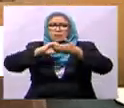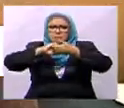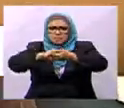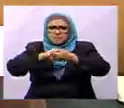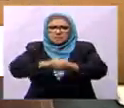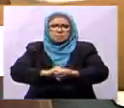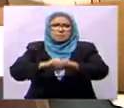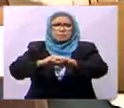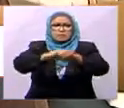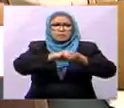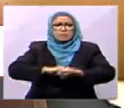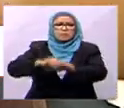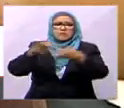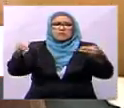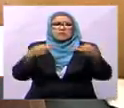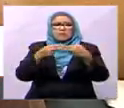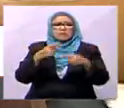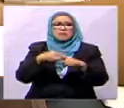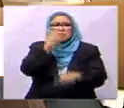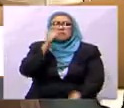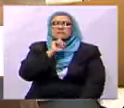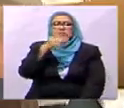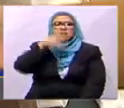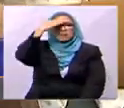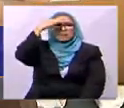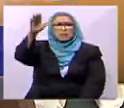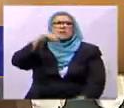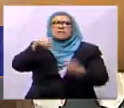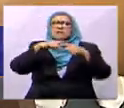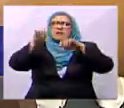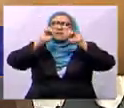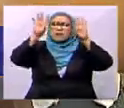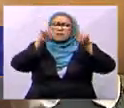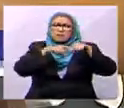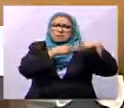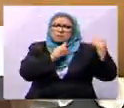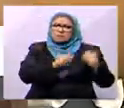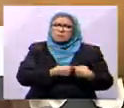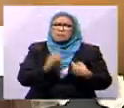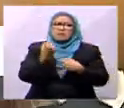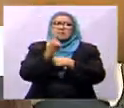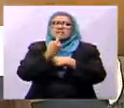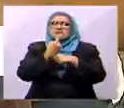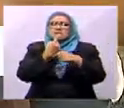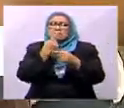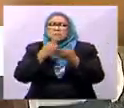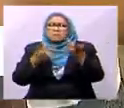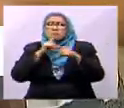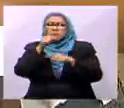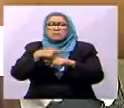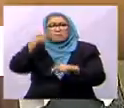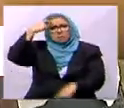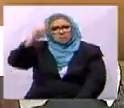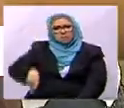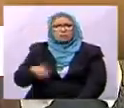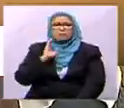Fiesta Sehati Lembah Pantai ni kan. Kebetulan juga kami lalu di sini. Sebab apa saya duduk di Pantai Dalam. Bukan